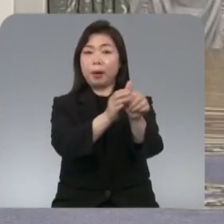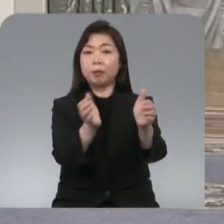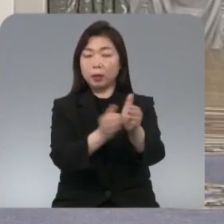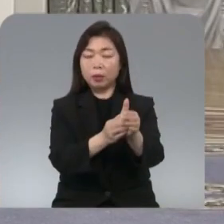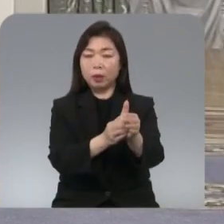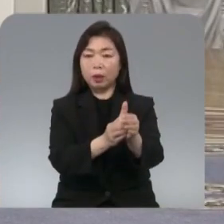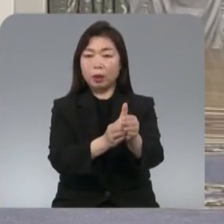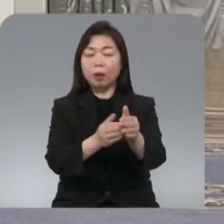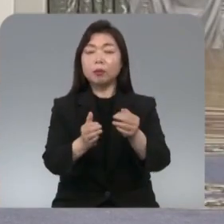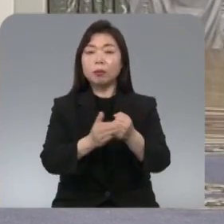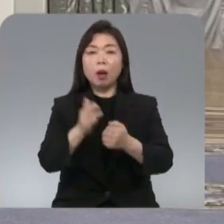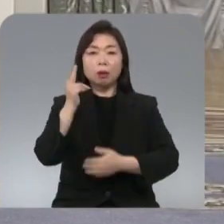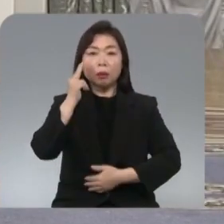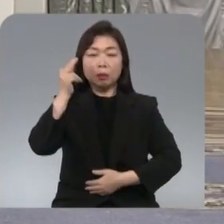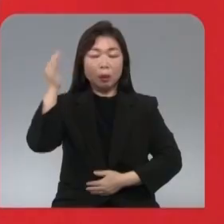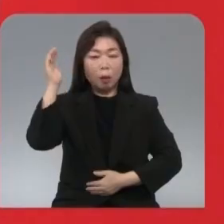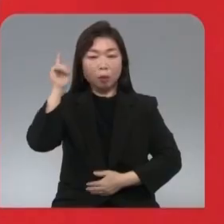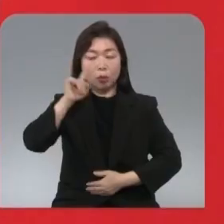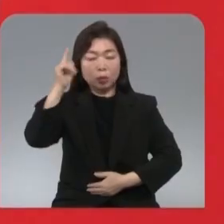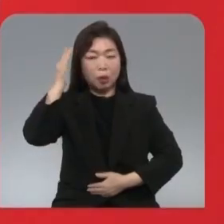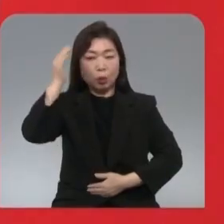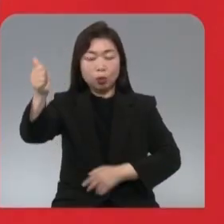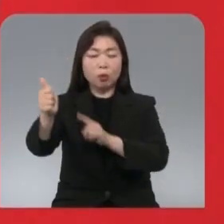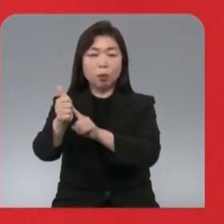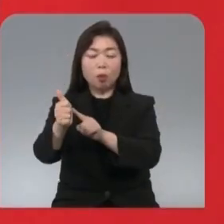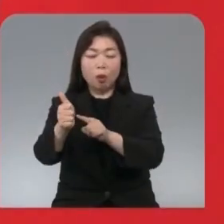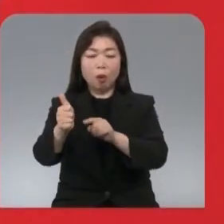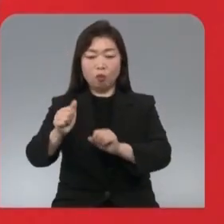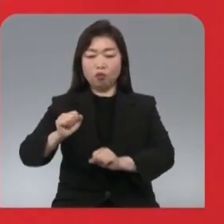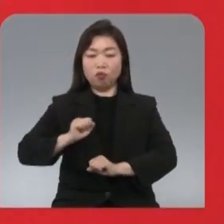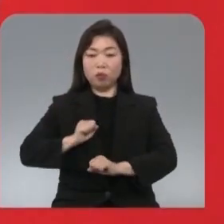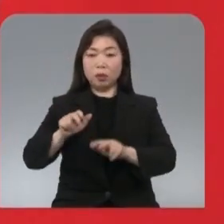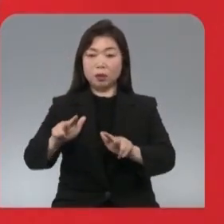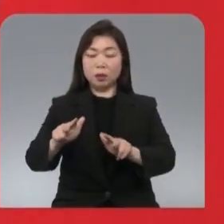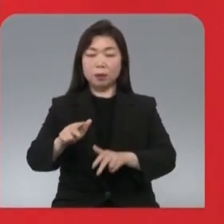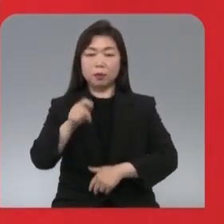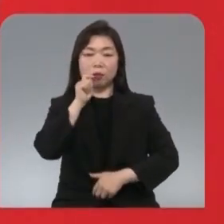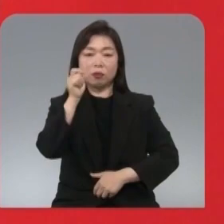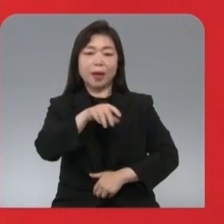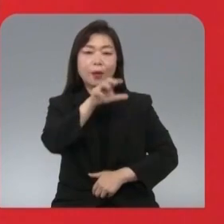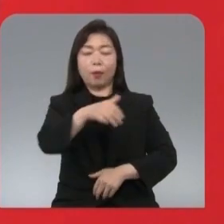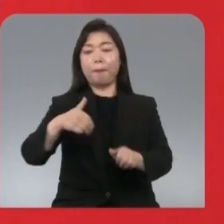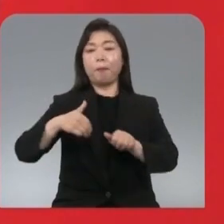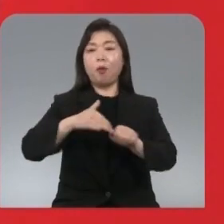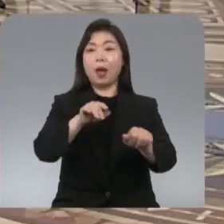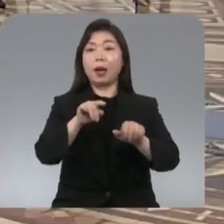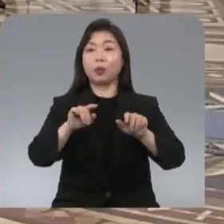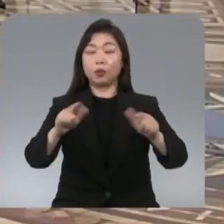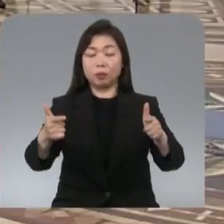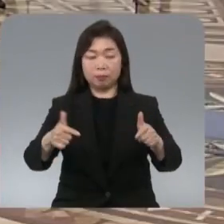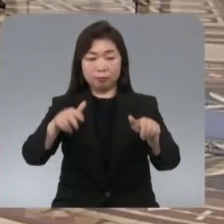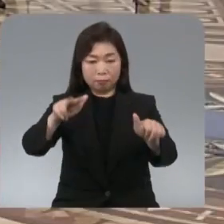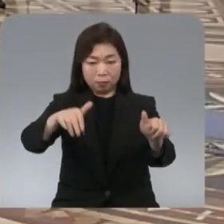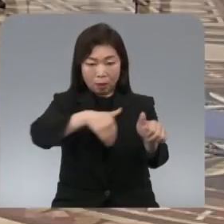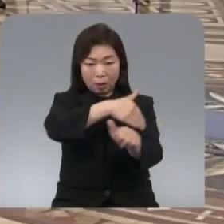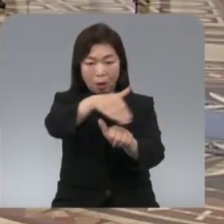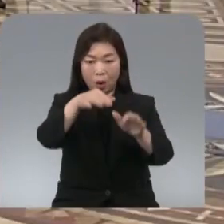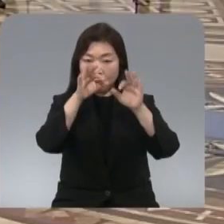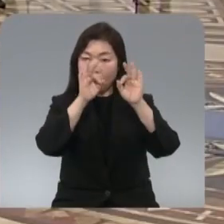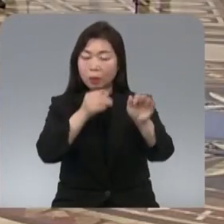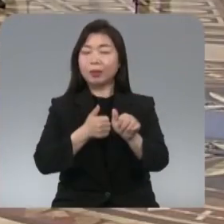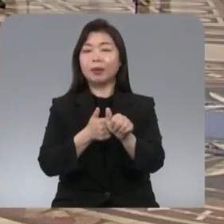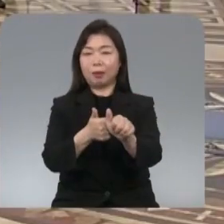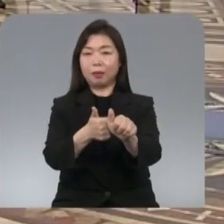대통령은 이와 관련해 지금 당장 군대가 돈바스 지역으로 간다고 말한 것은 아니라면서 현장에서 조성되는 구체적